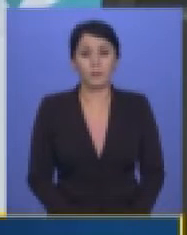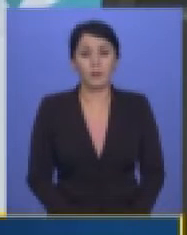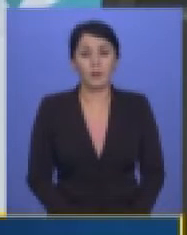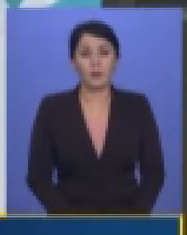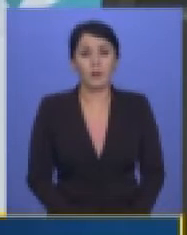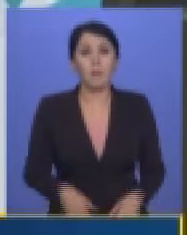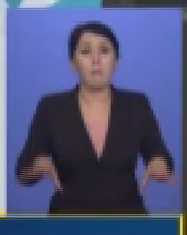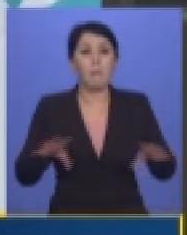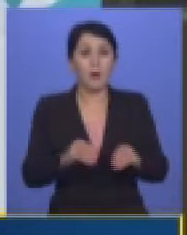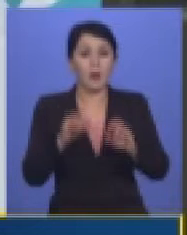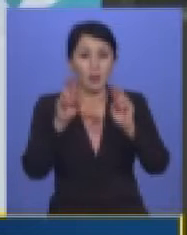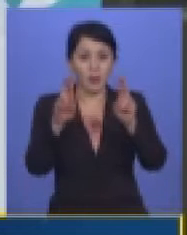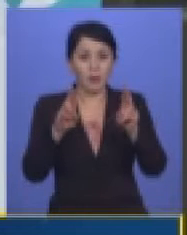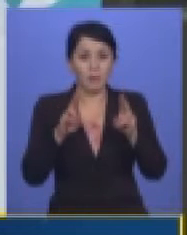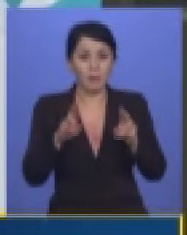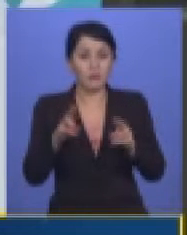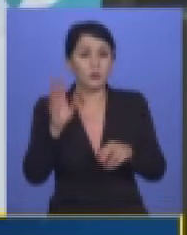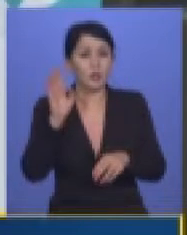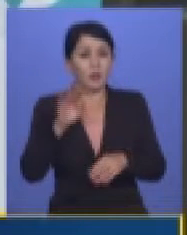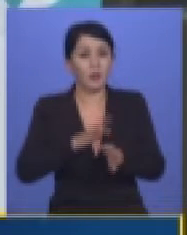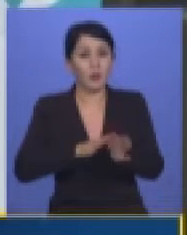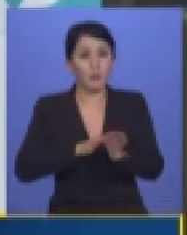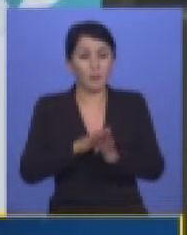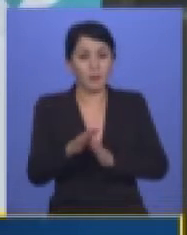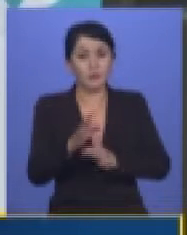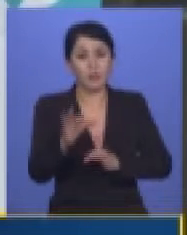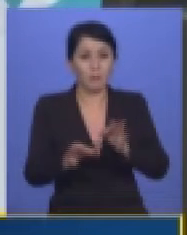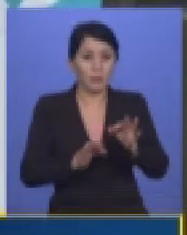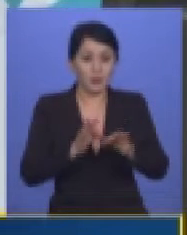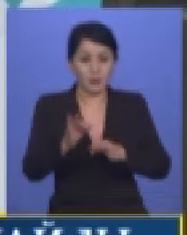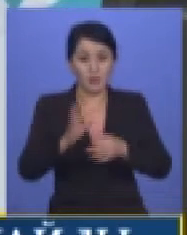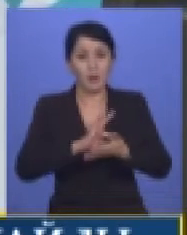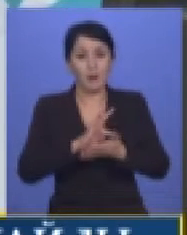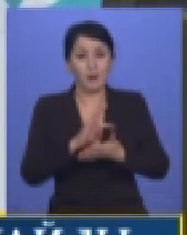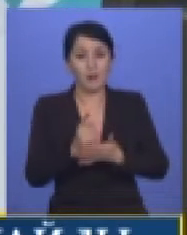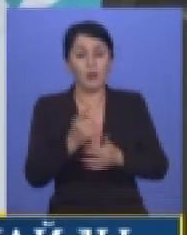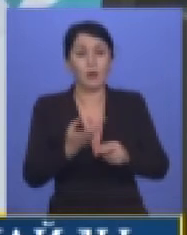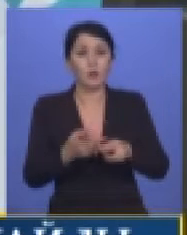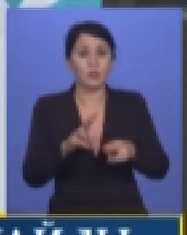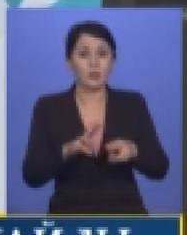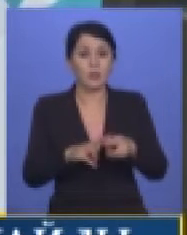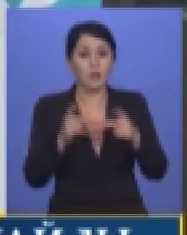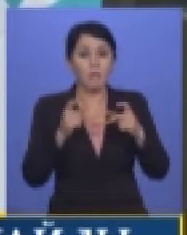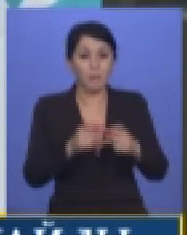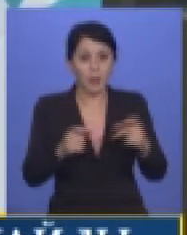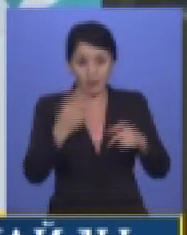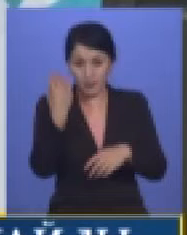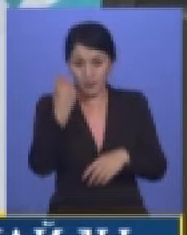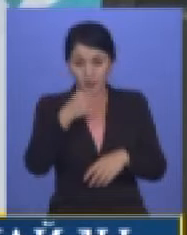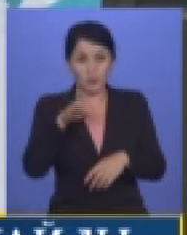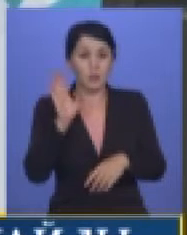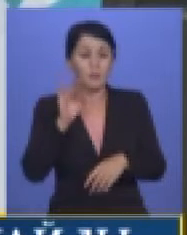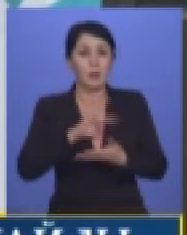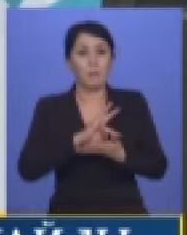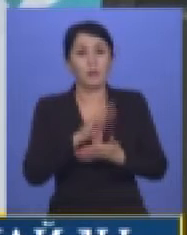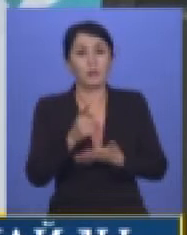Кәсіпорын барлық талаптарға сай келетін сумен қала тұрғындарын тәулік бойы қамтамасыз етеді. Сондықтан тұтынушыларды сапалы тіршілік көзімен